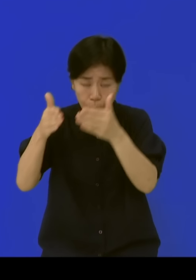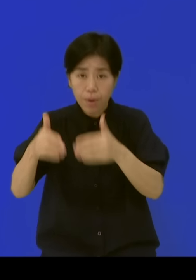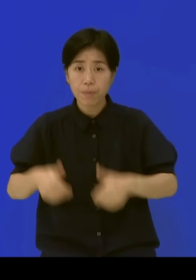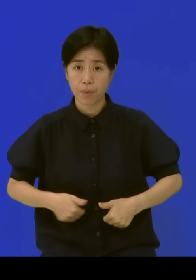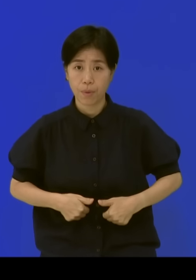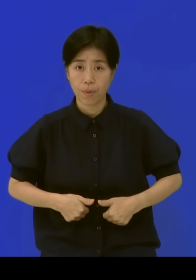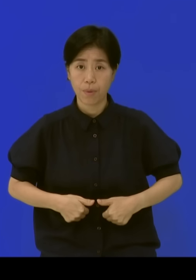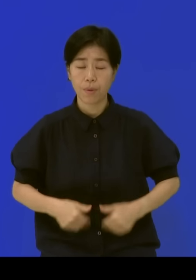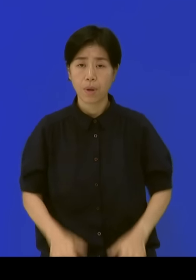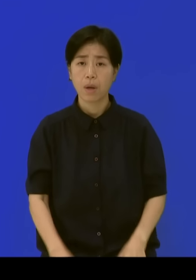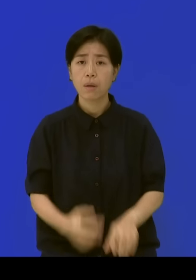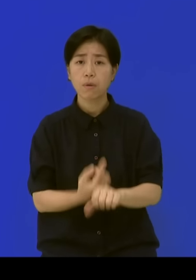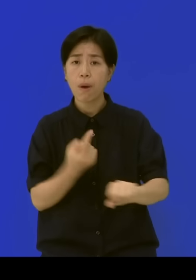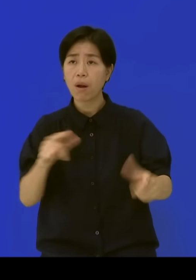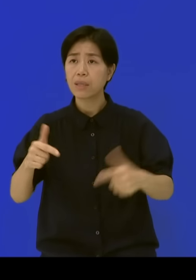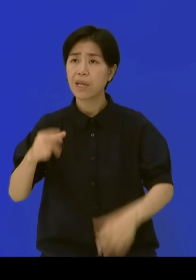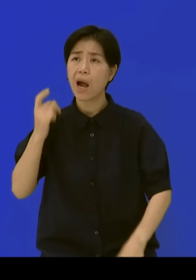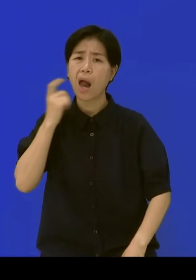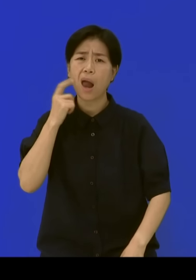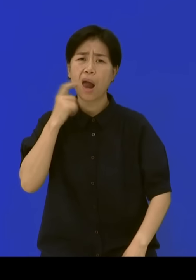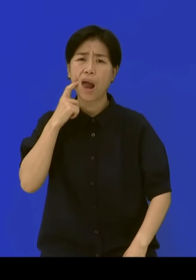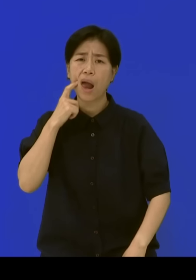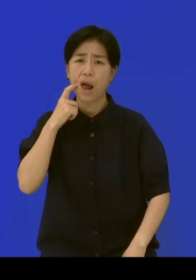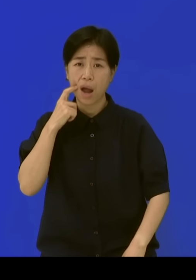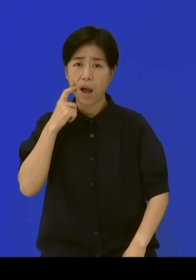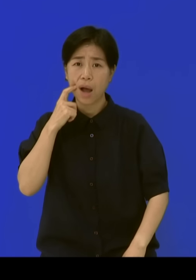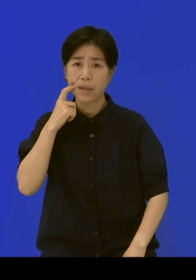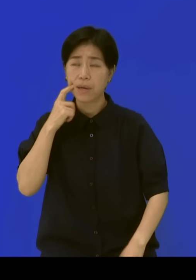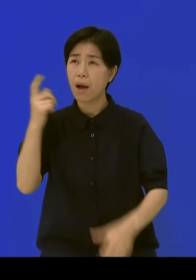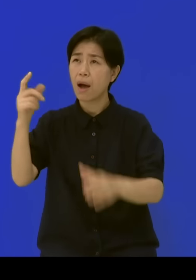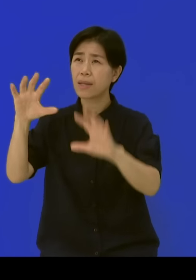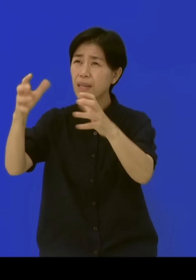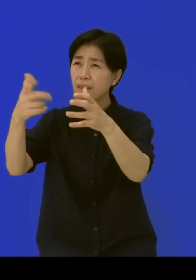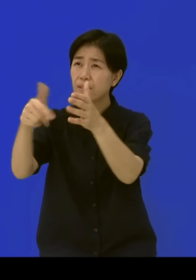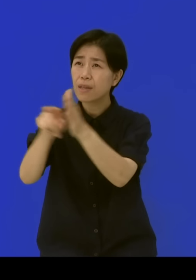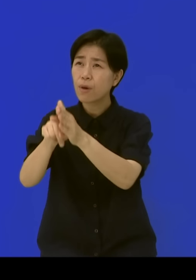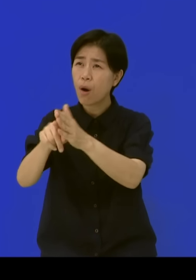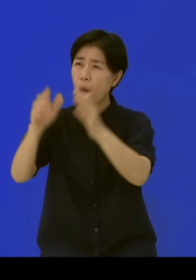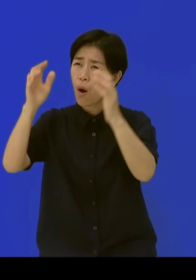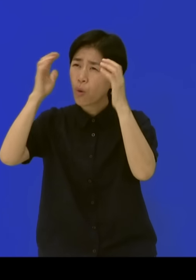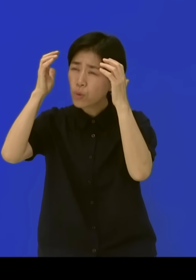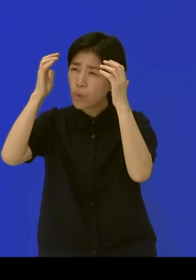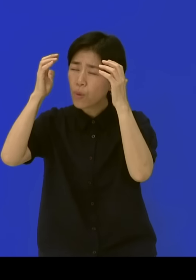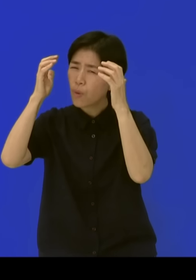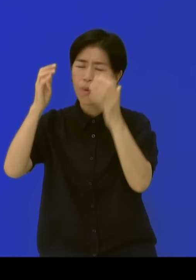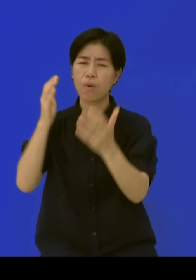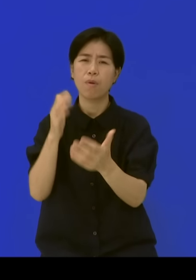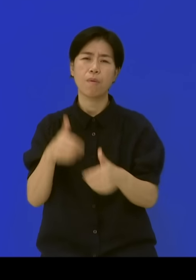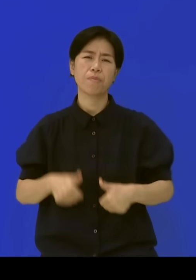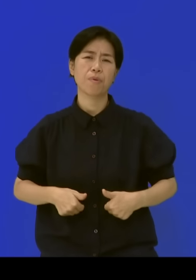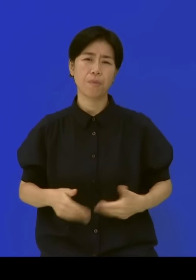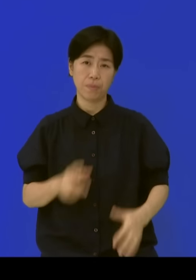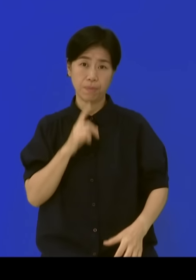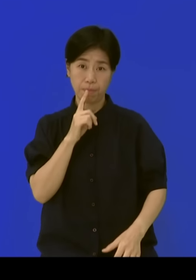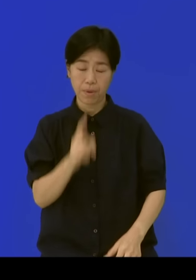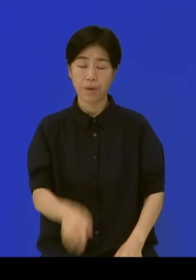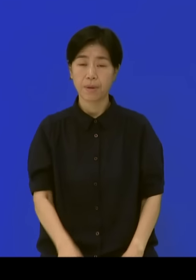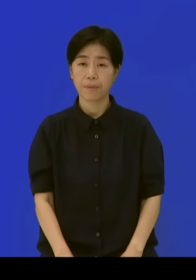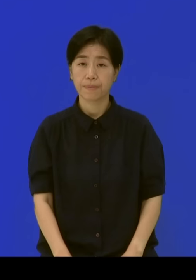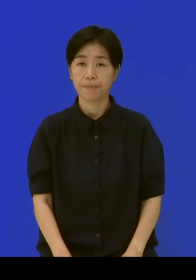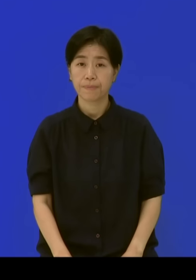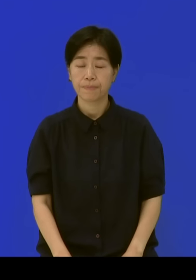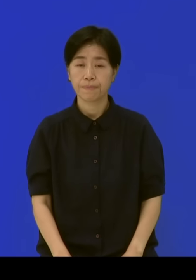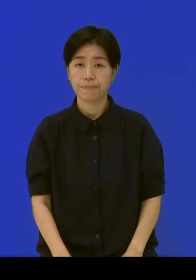허구에 봉사하지 않기 위해서 가짜의 에너지를 쏟지 않기 위해서 고통받는 것이 무엇인가에 대해서 집중해야 될 포인트가